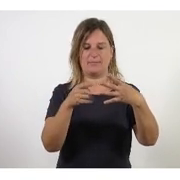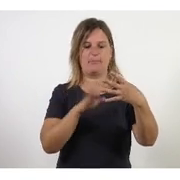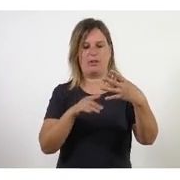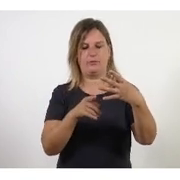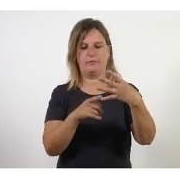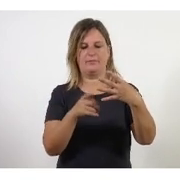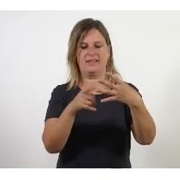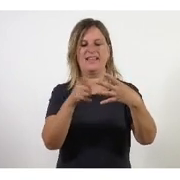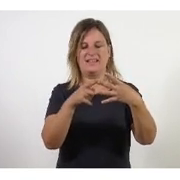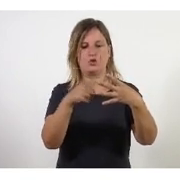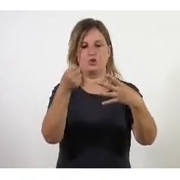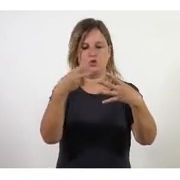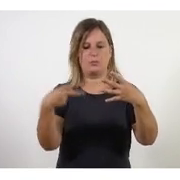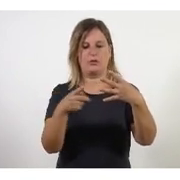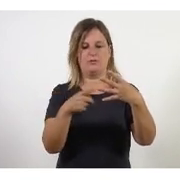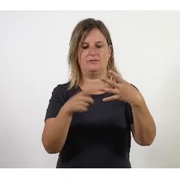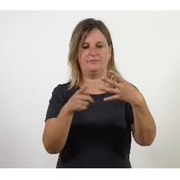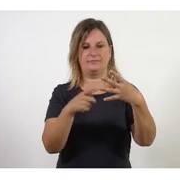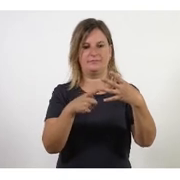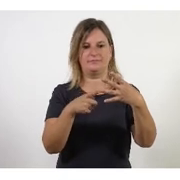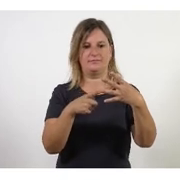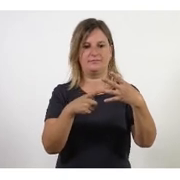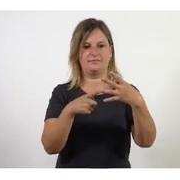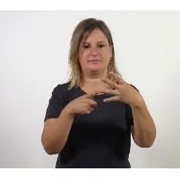seleccionarem l'apartat de fotografia i anirem a buscar,